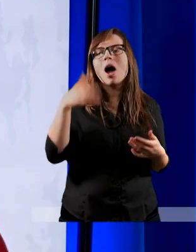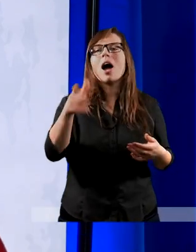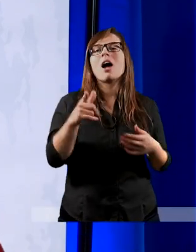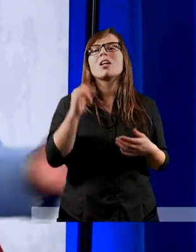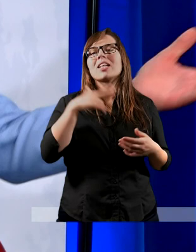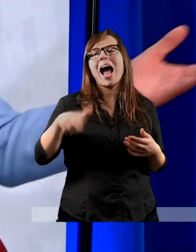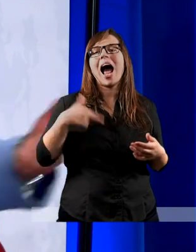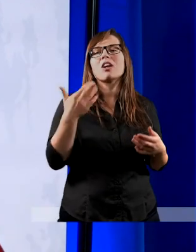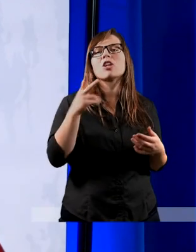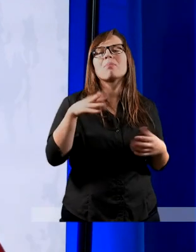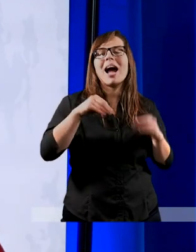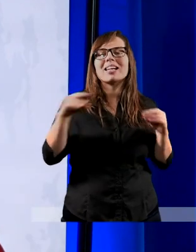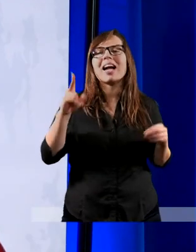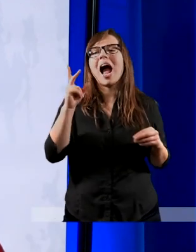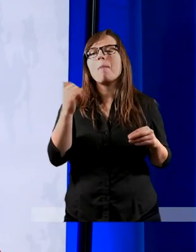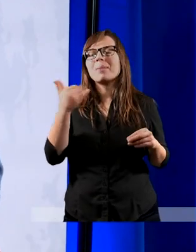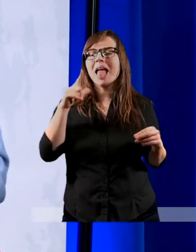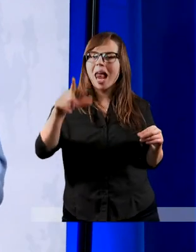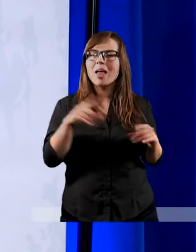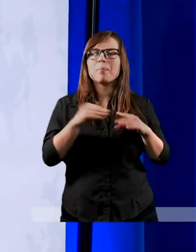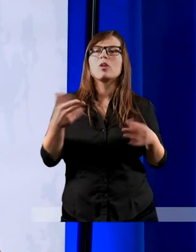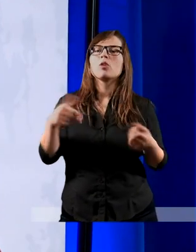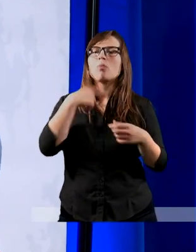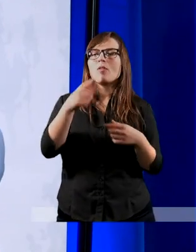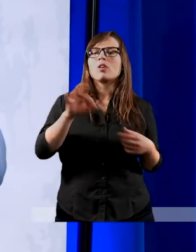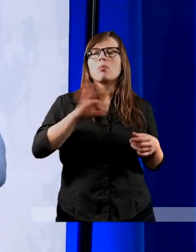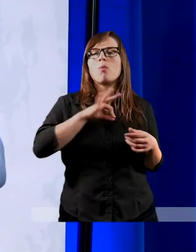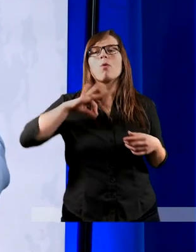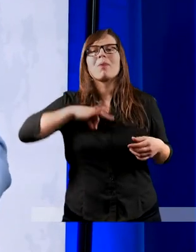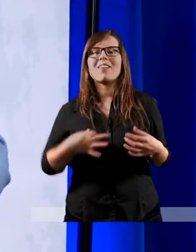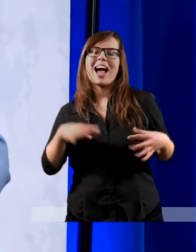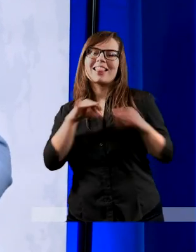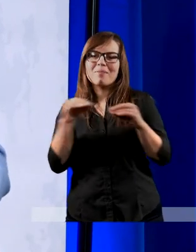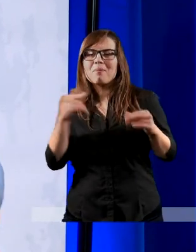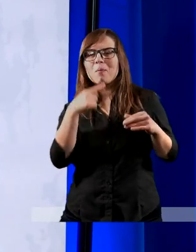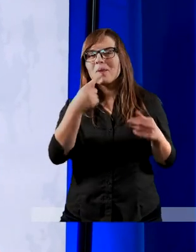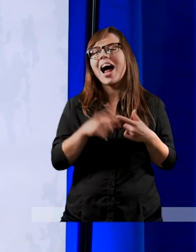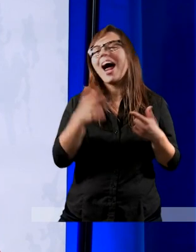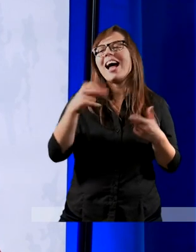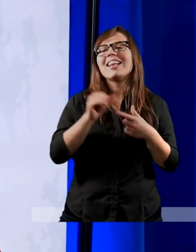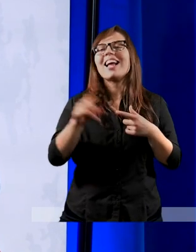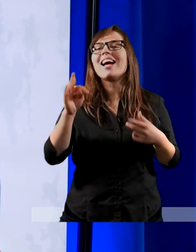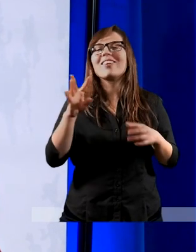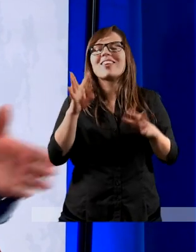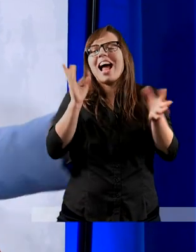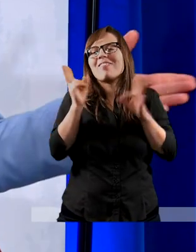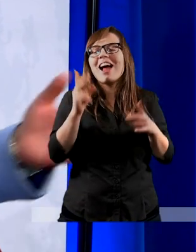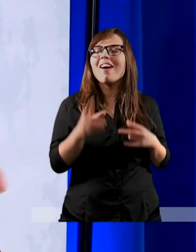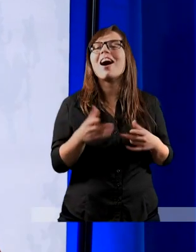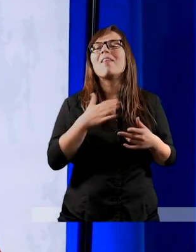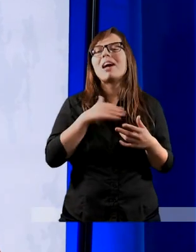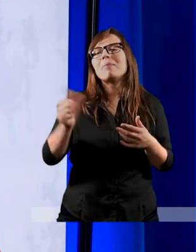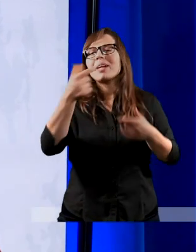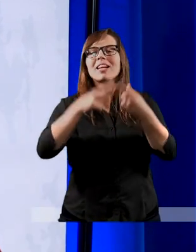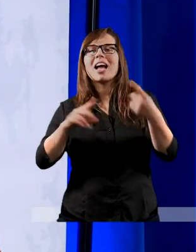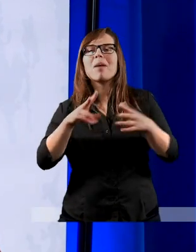teologiem. No i nasz masażysta Kamil. Powiedział, że mój prywatny masażysta, ale nie wiem, jak by to zabrzmiało. Kamil pierwszy raz